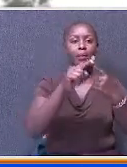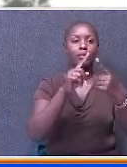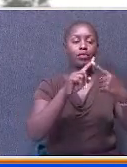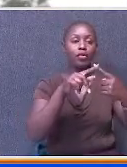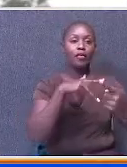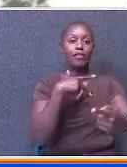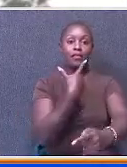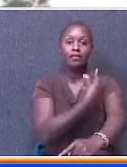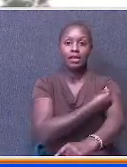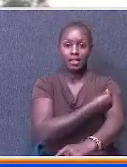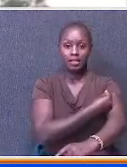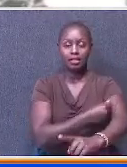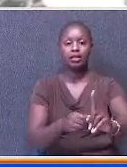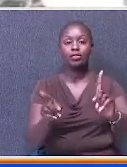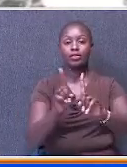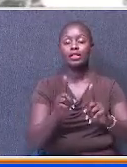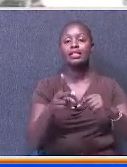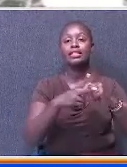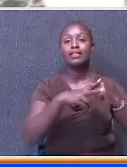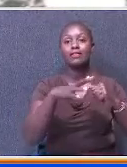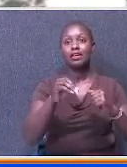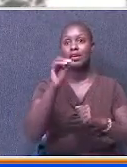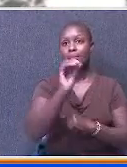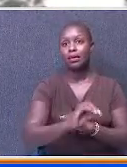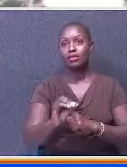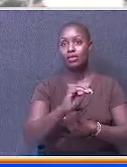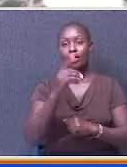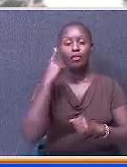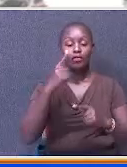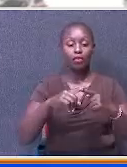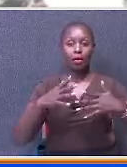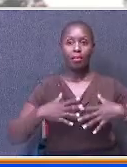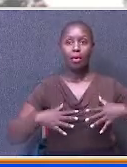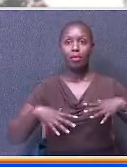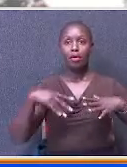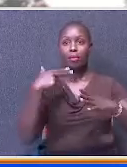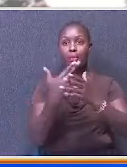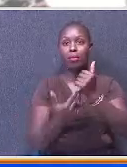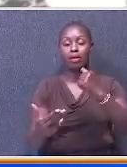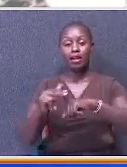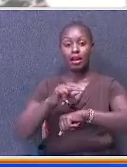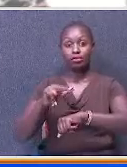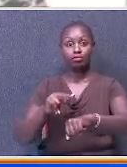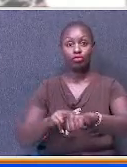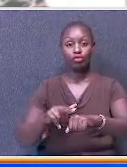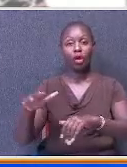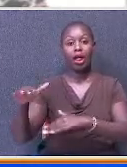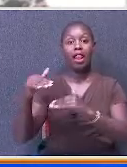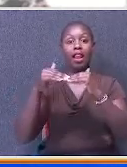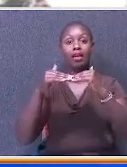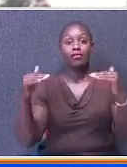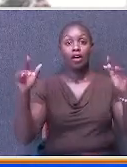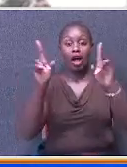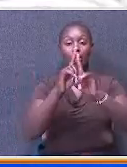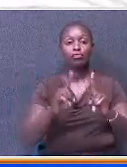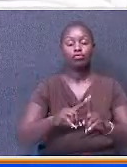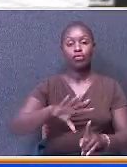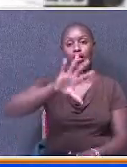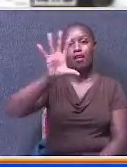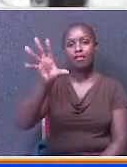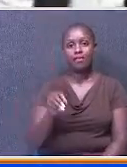vaccinate 70% of the eligible population, both at national level and at the continental